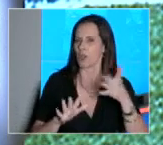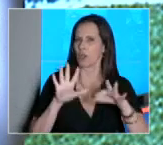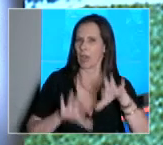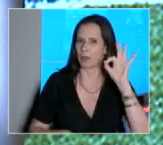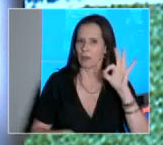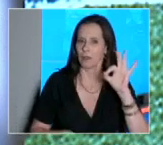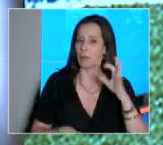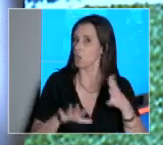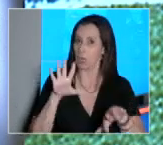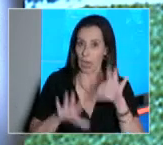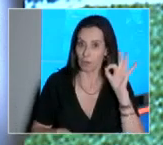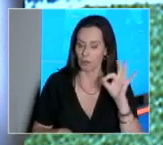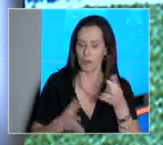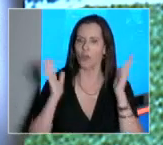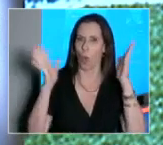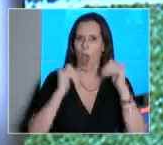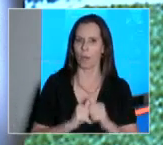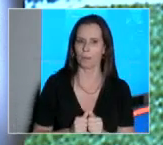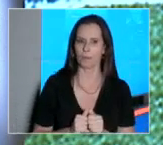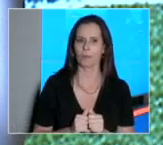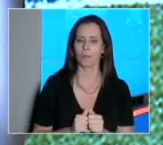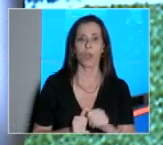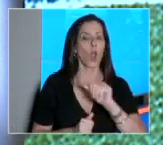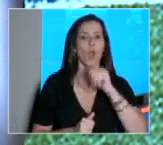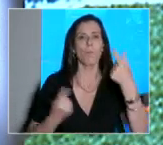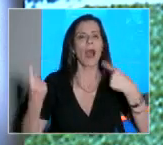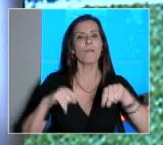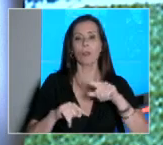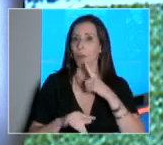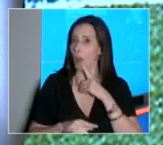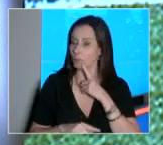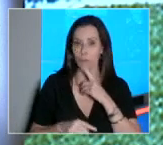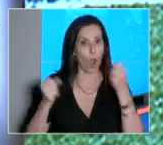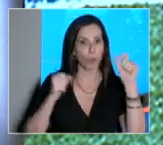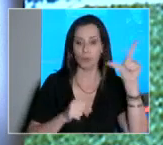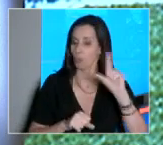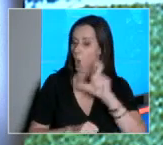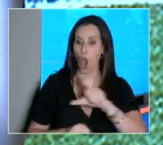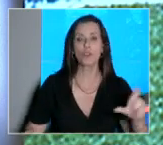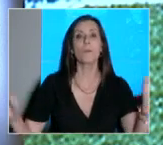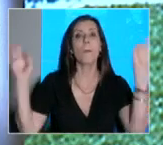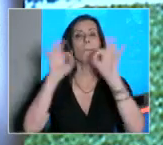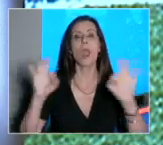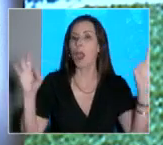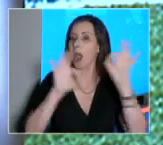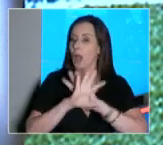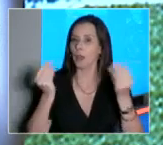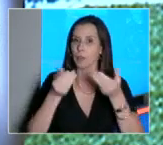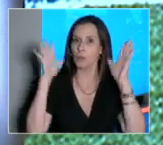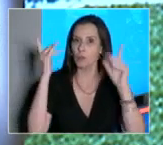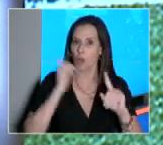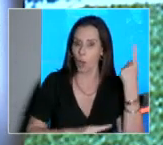מסקנותיה. הממצאים מחרידים. ראשית, הוועדה נקטה את האוהדים מכל אחריות